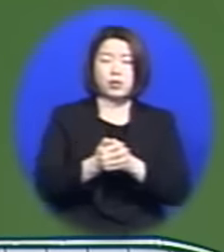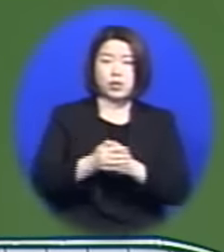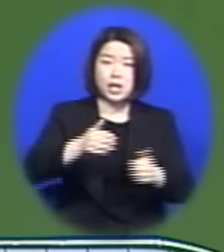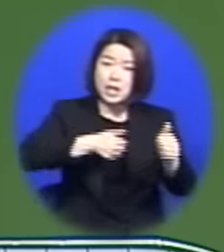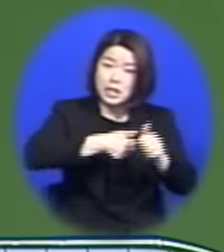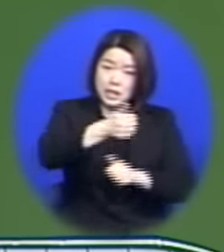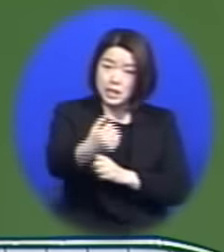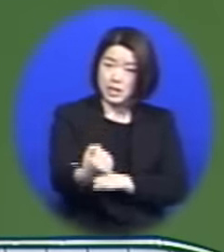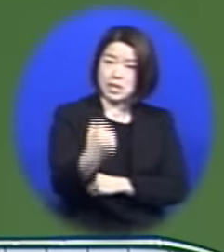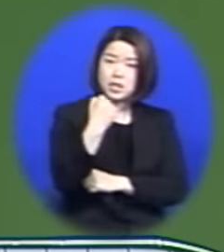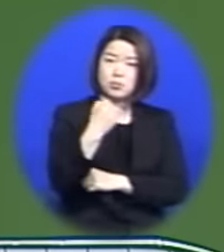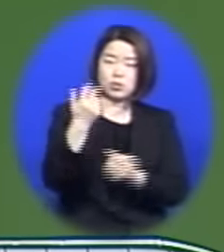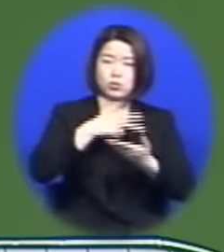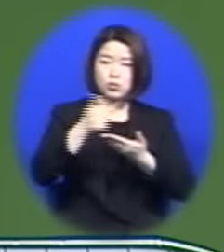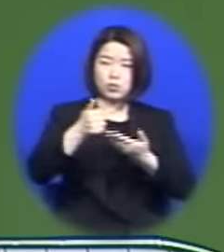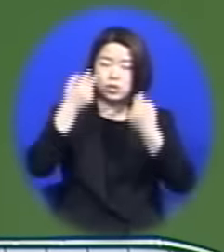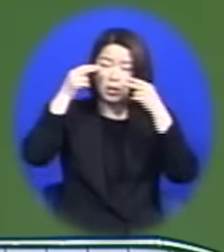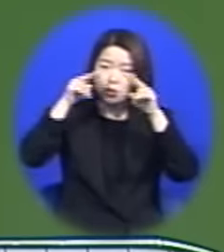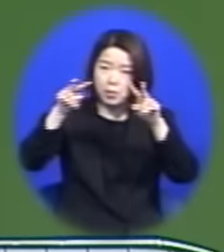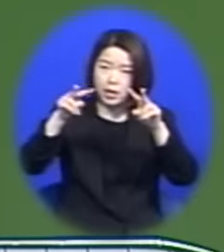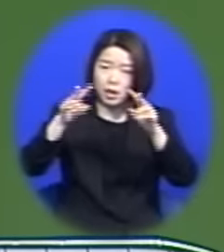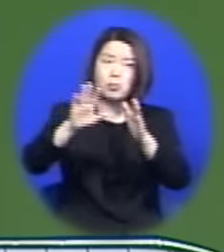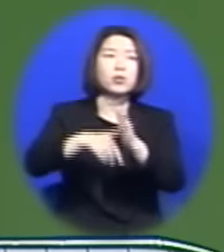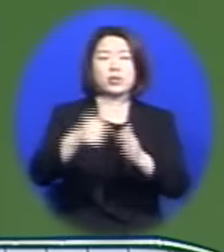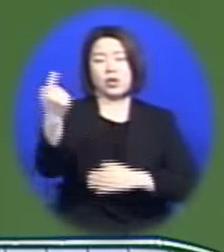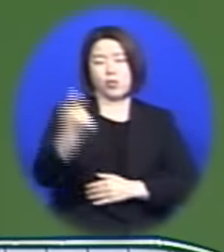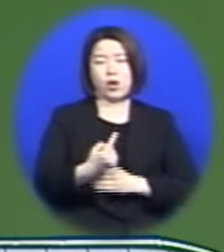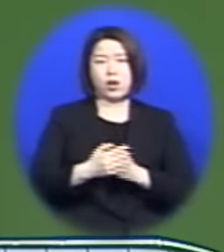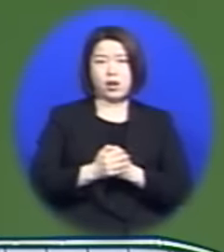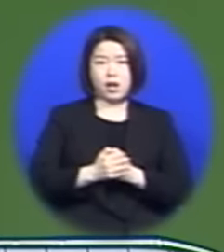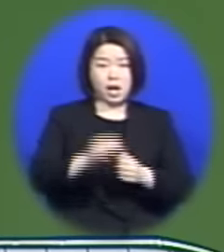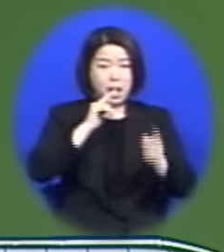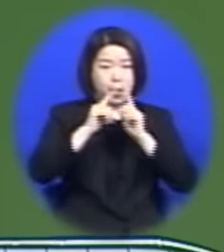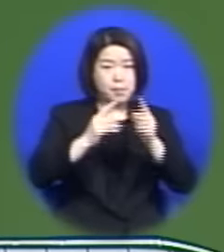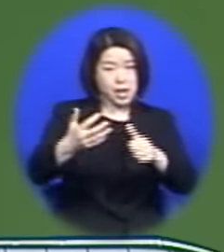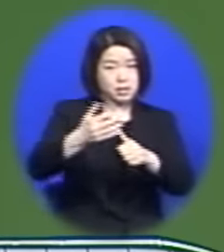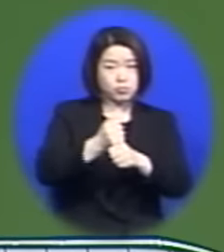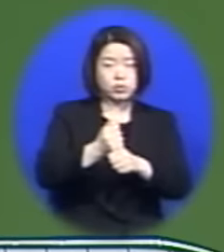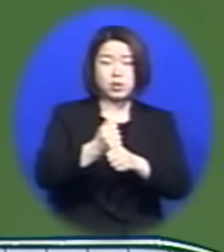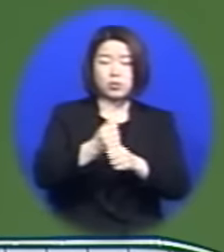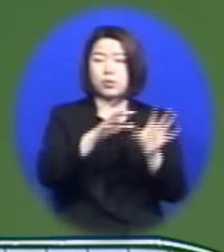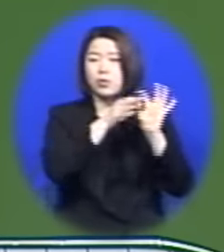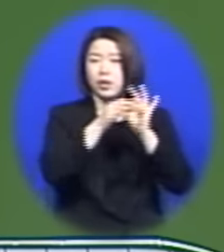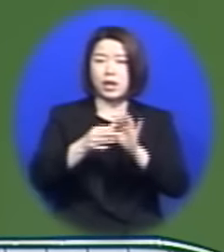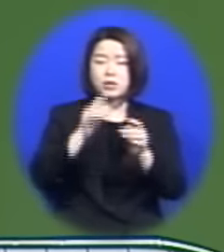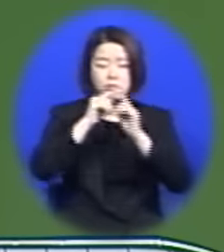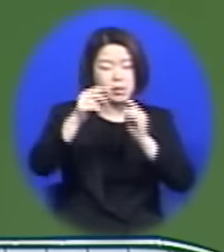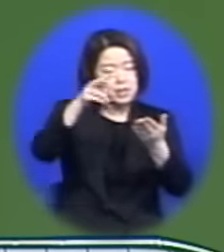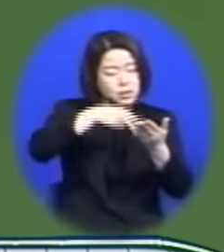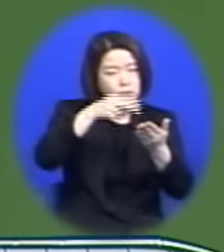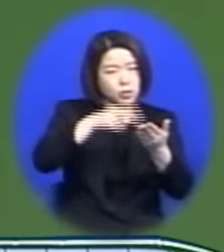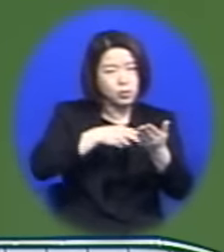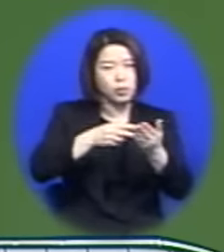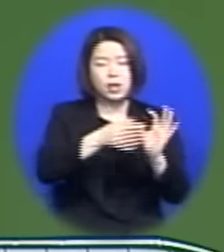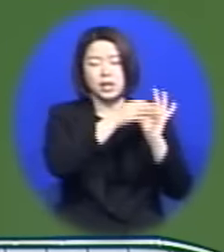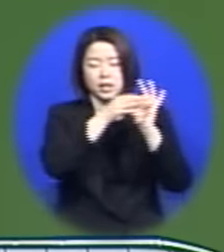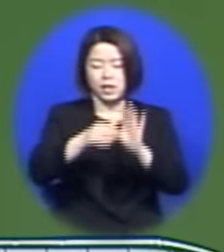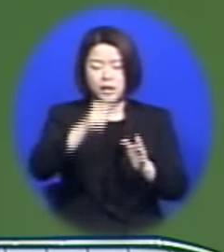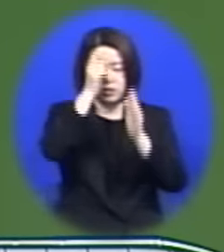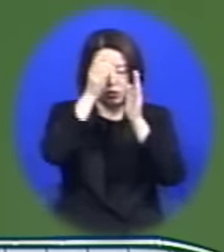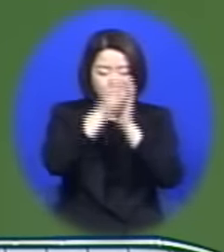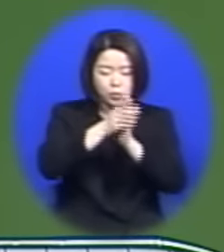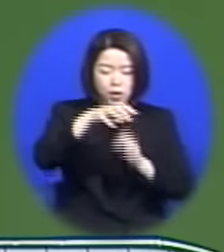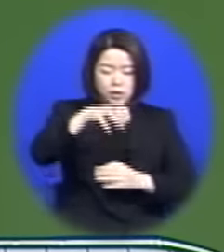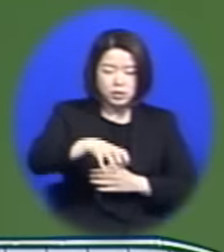힘은 주님을 바라보시는 오는 거예요 말씀을 붙잡고 계속 말씀을 읽고 계속 기도하는 자리로